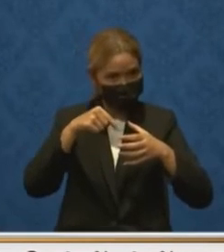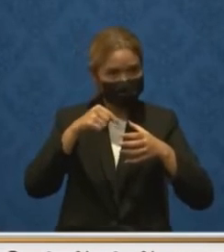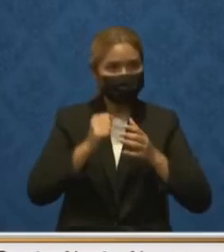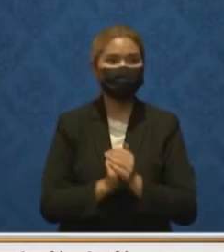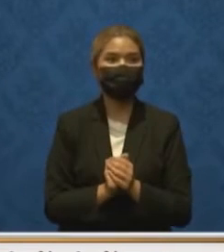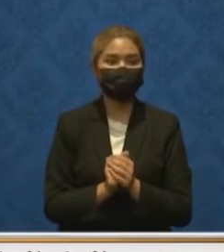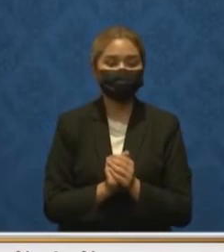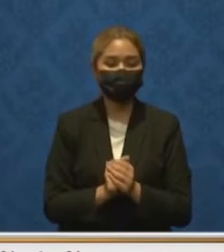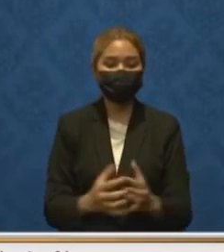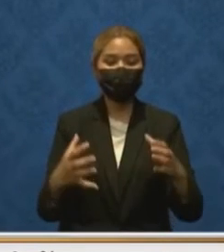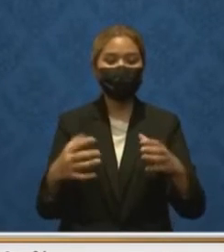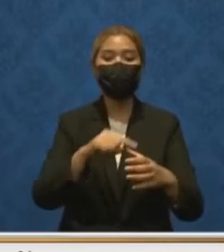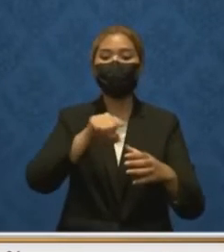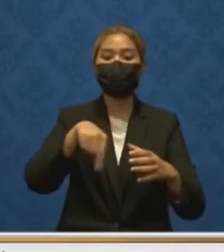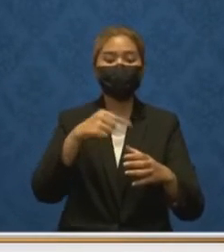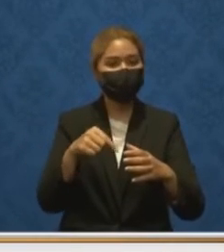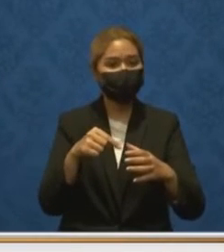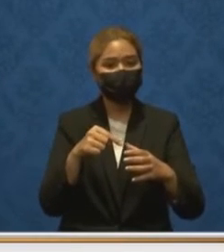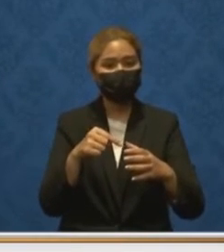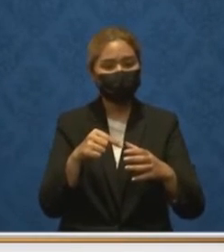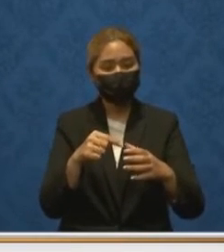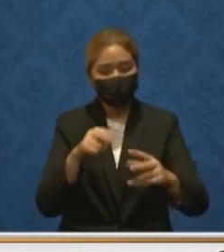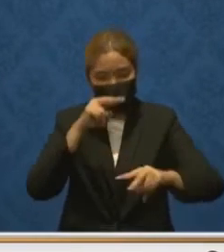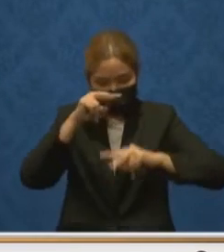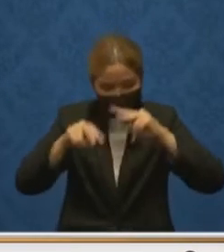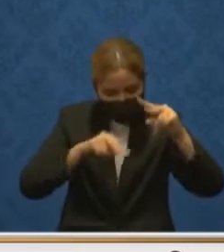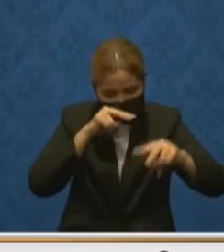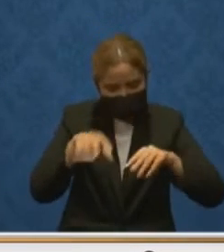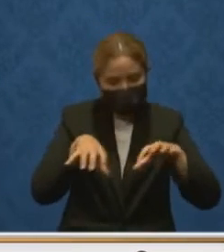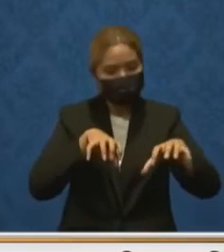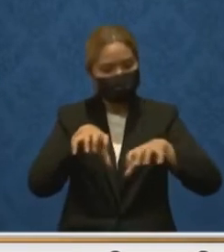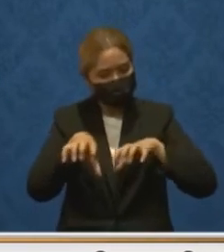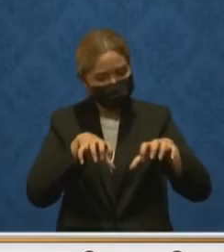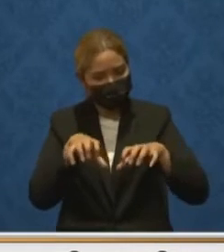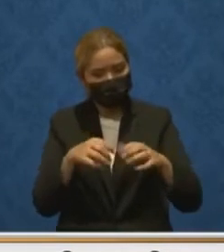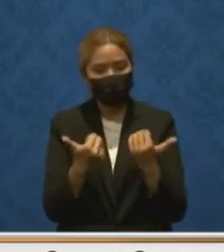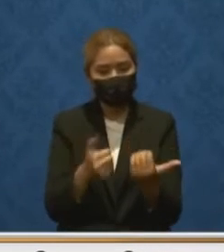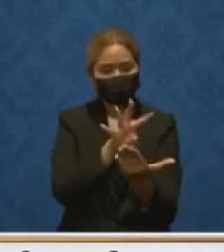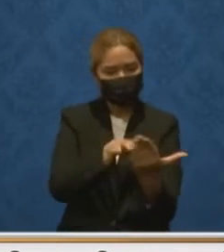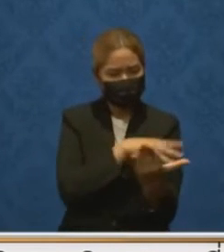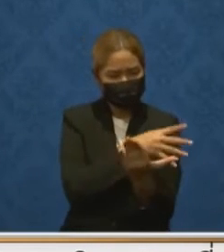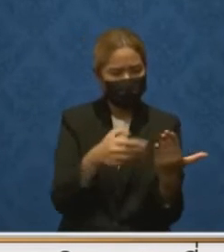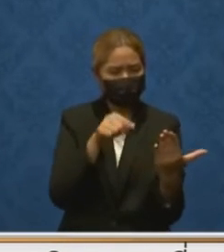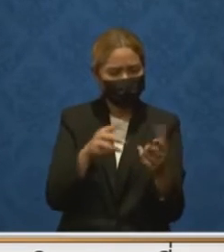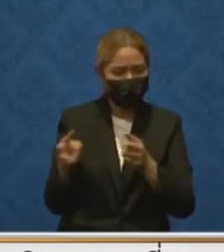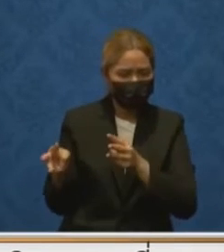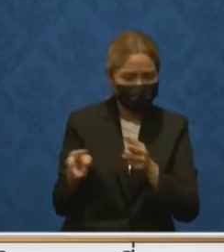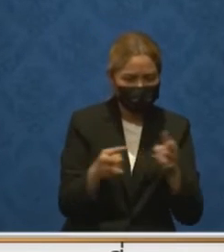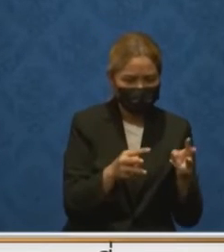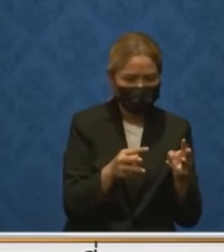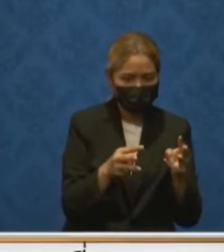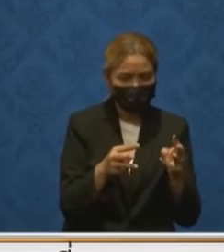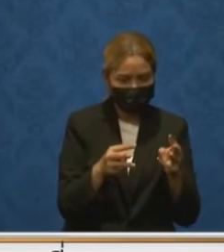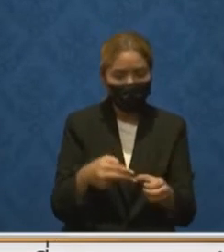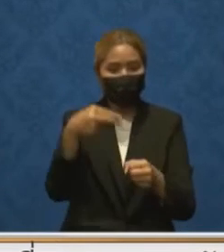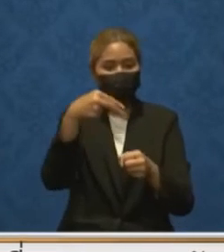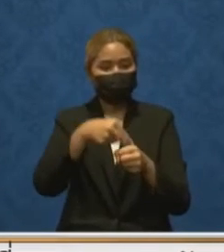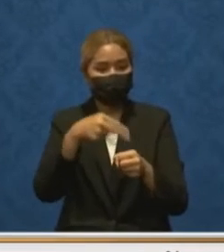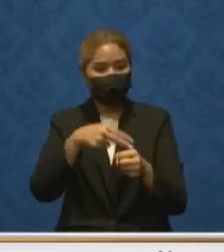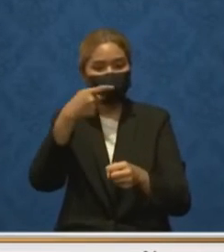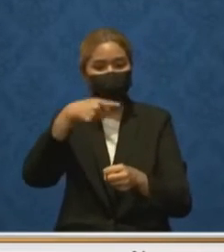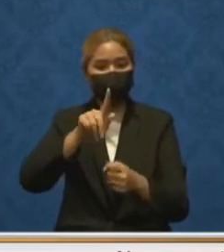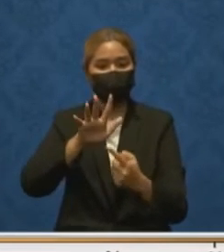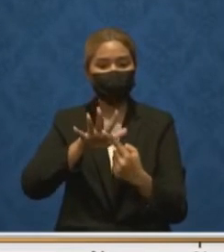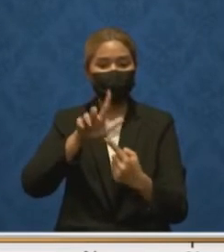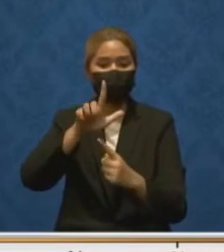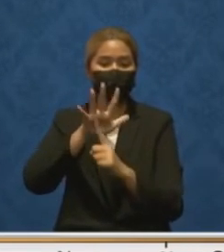เป็น War Roomคอย Monitor ติดตามว่าต่อจากนี้เราต้องมีสต็อกน้มนปามเพื่อการบ Nove